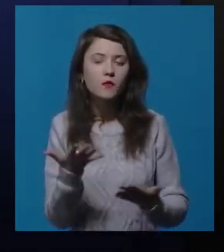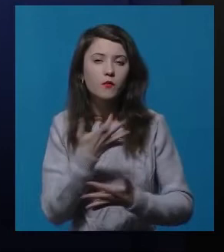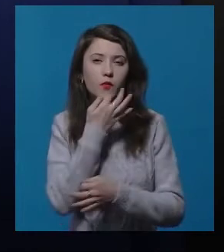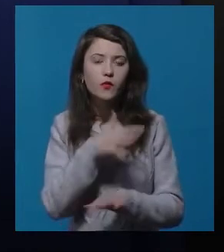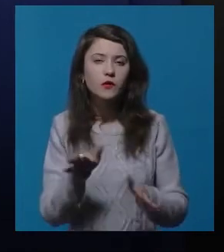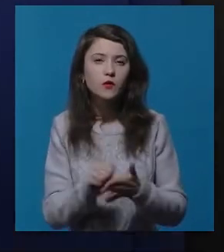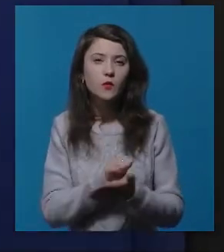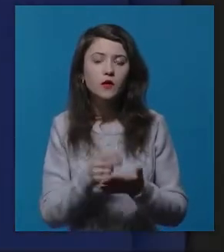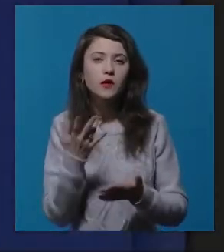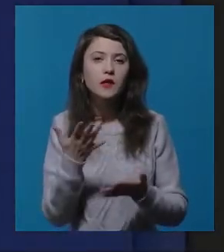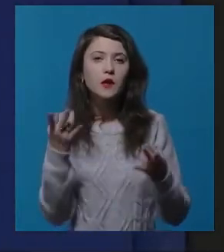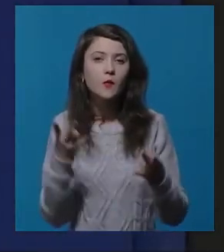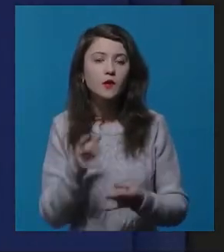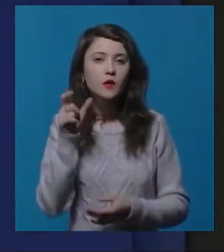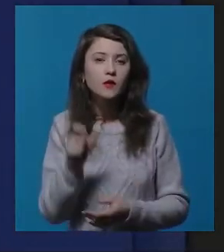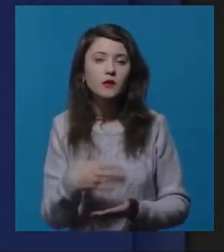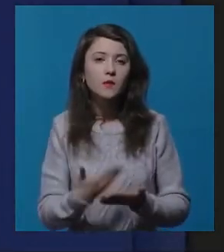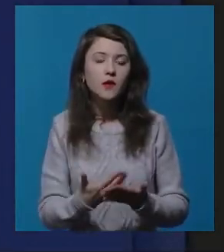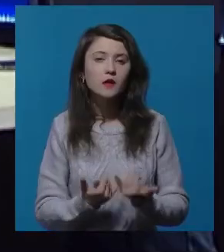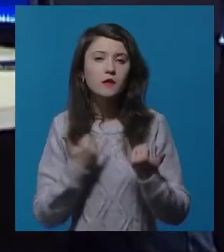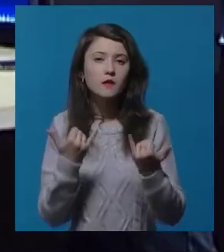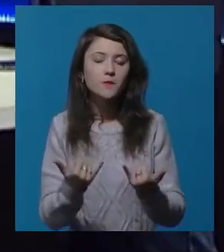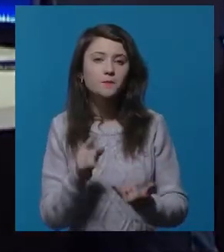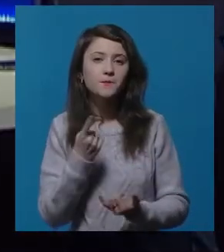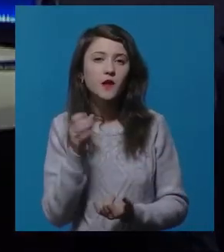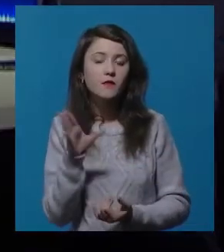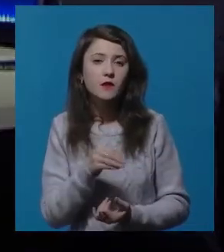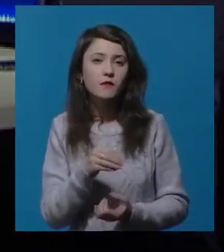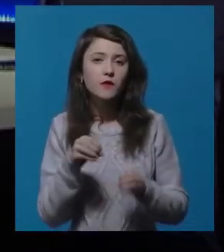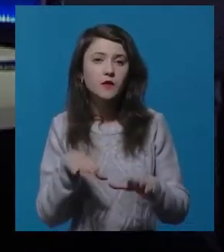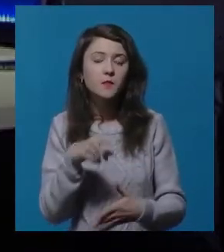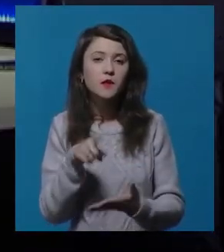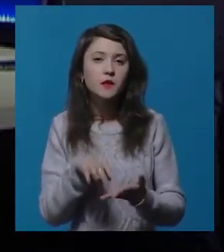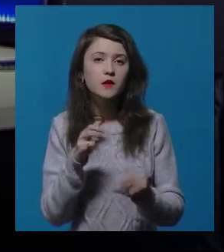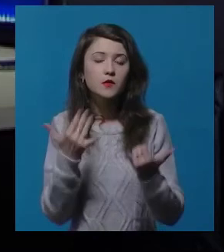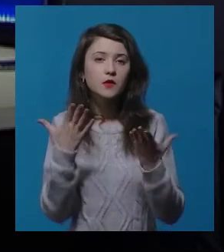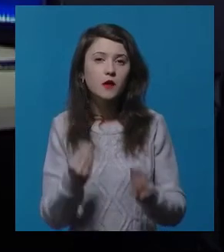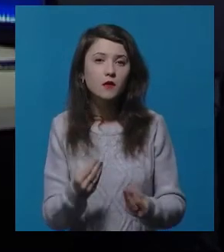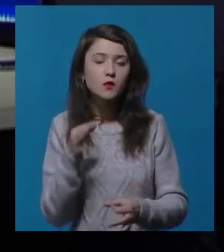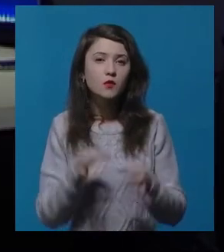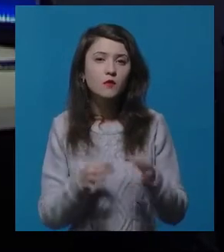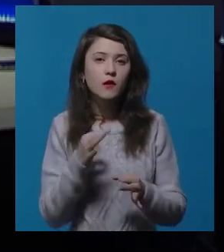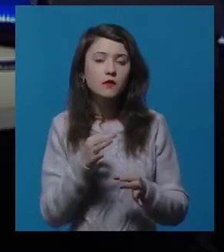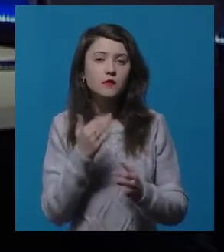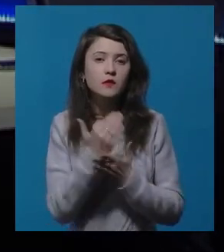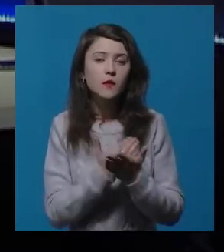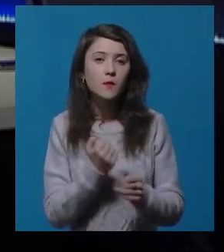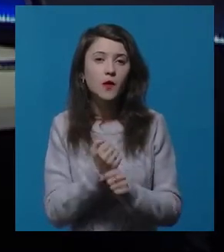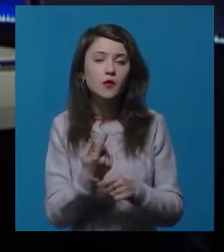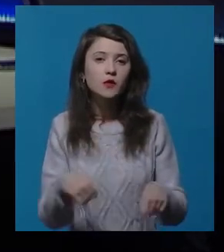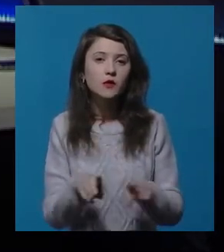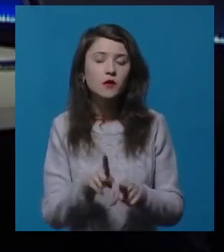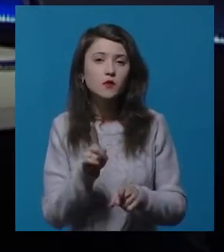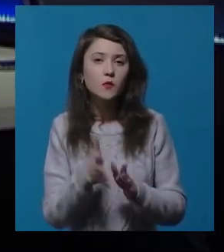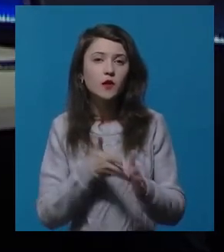документи, які необхідні людині, наприклад, для, перш за все, вирішення питання. На сьогоднішній день судова система працює так, що ти при подачі